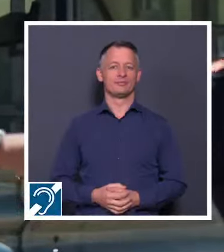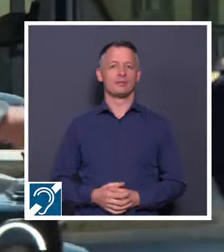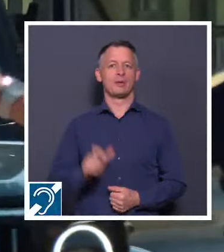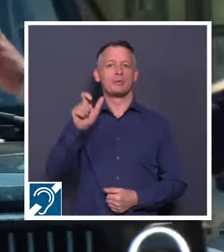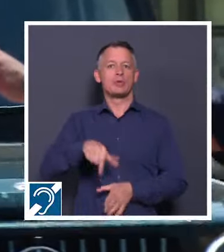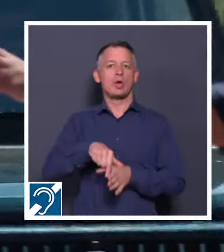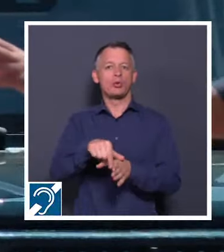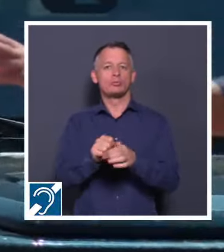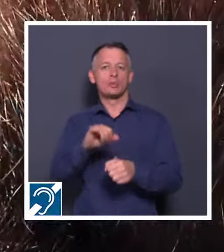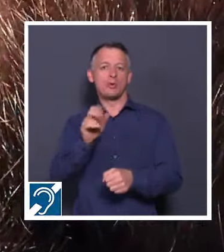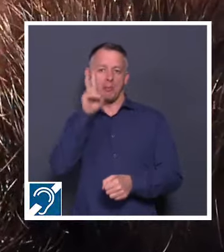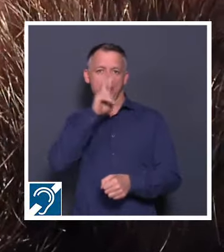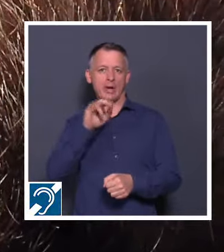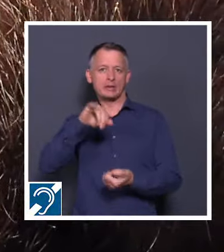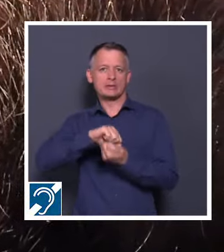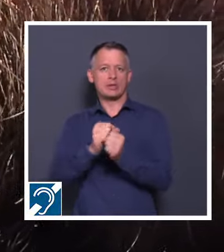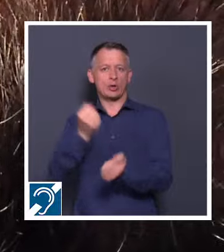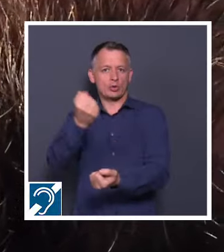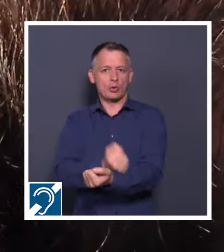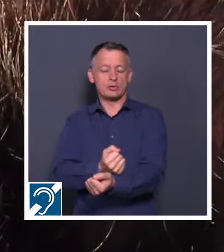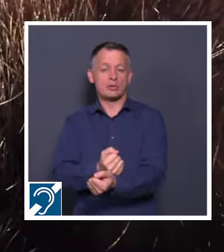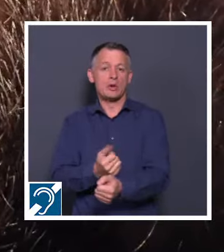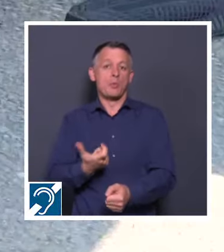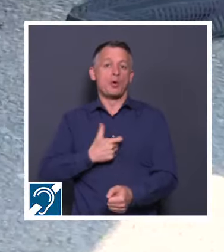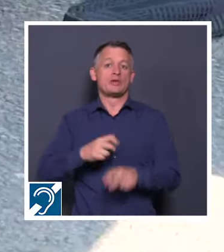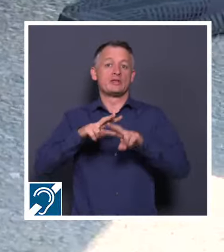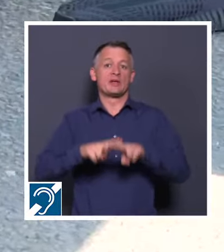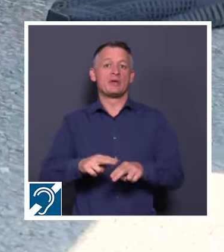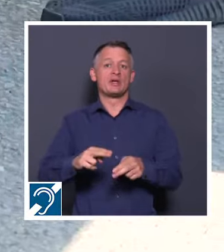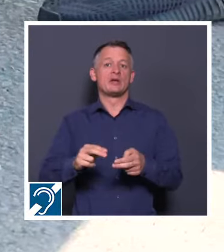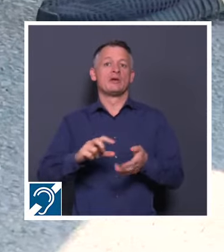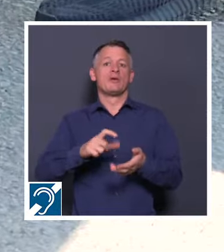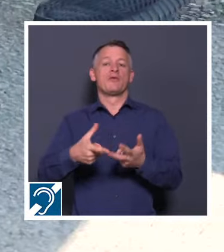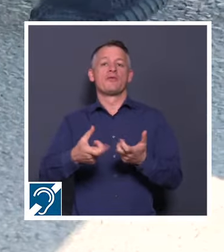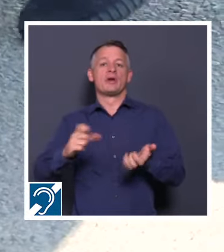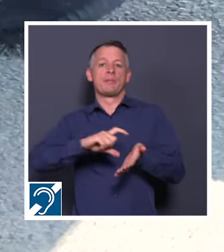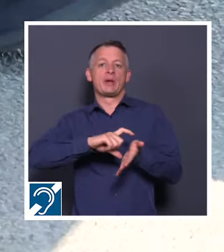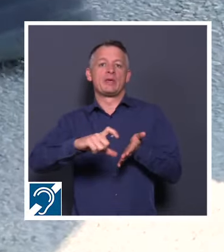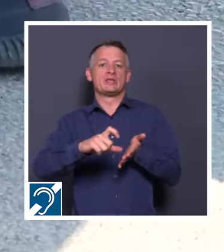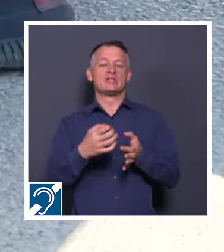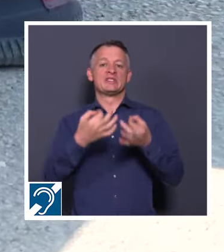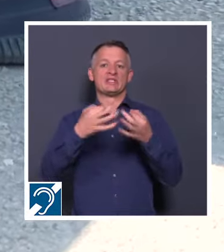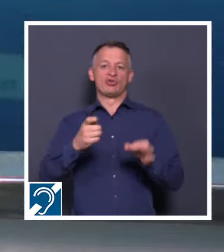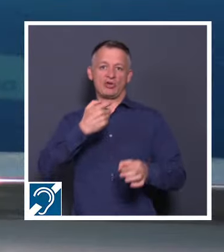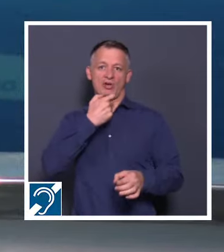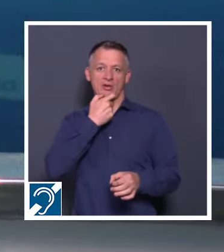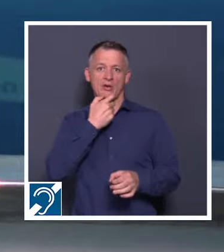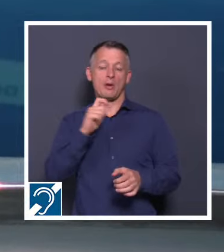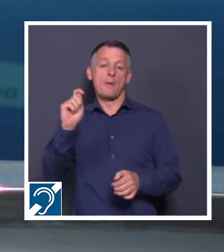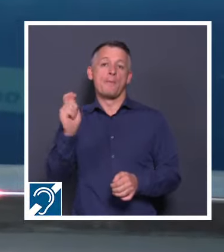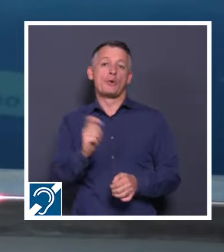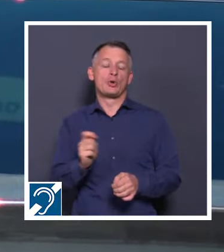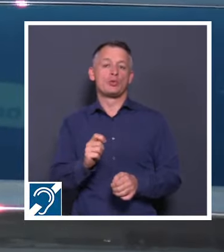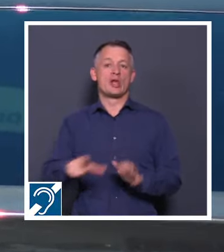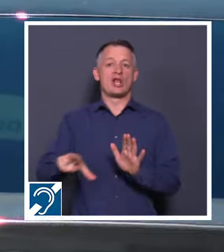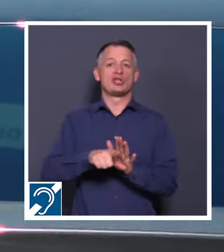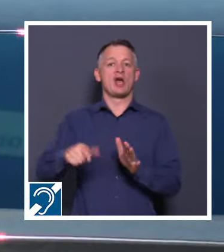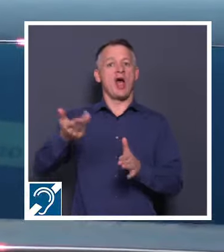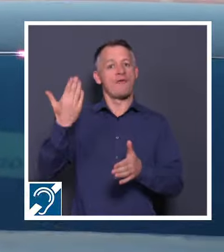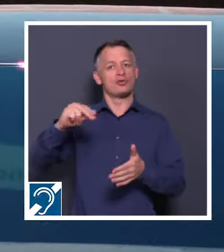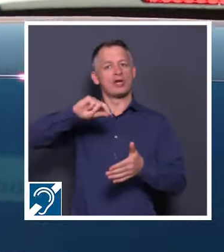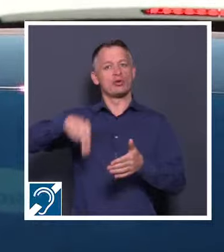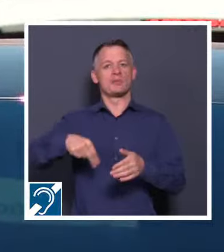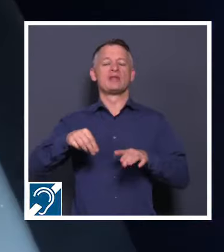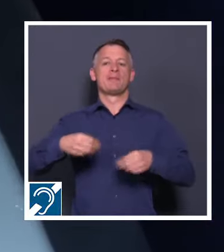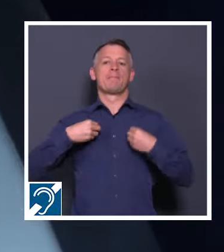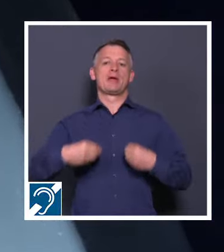Șoferii băuți sau drogați riscă să rămână fără permis de conducere până la 10 ani. Proiectul de lege care înăsprește pedepsele a fost adoptat în Parlament.